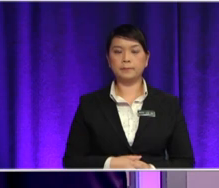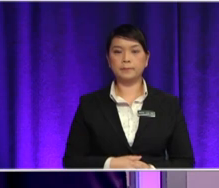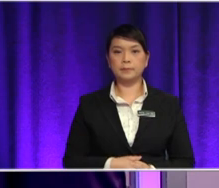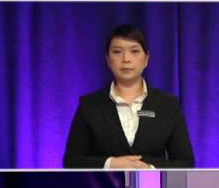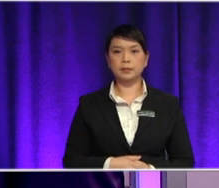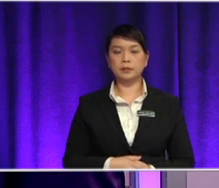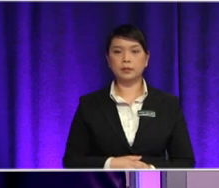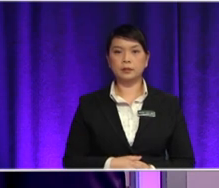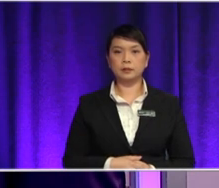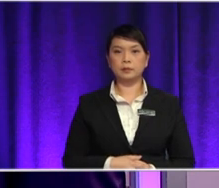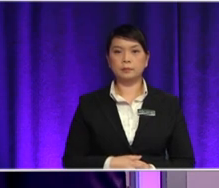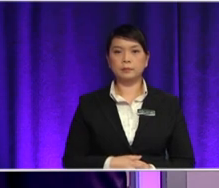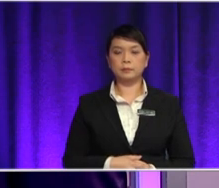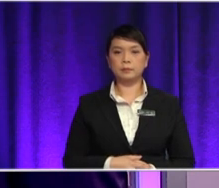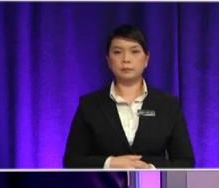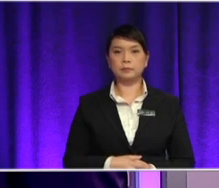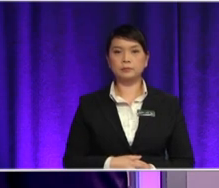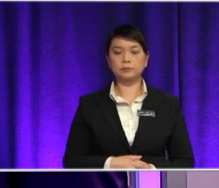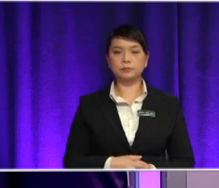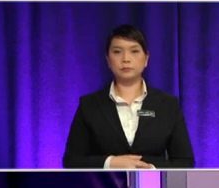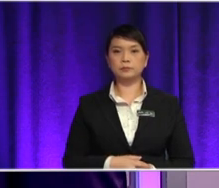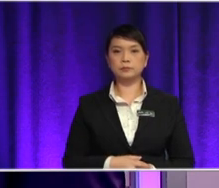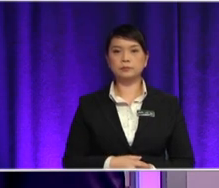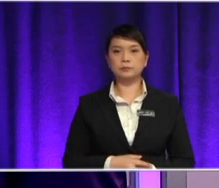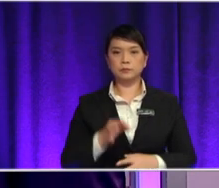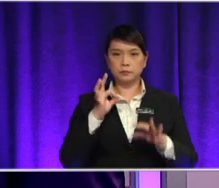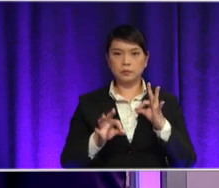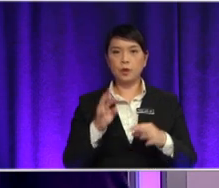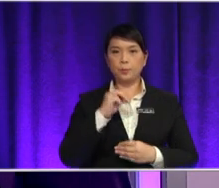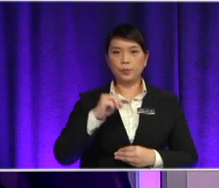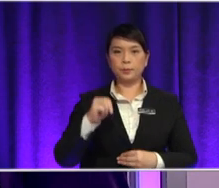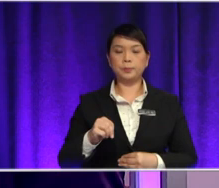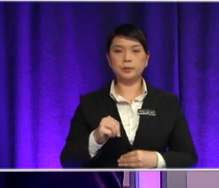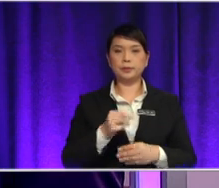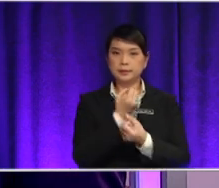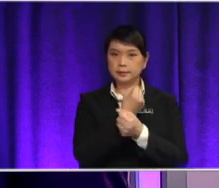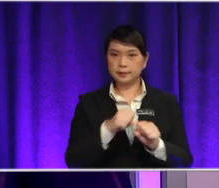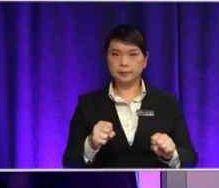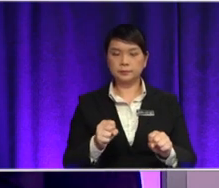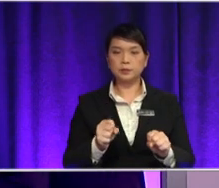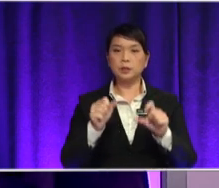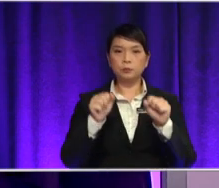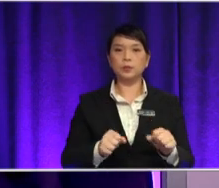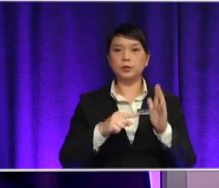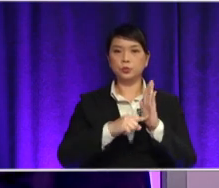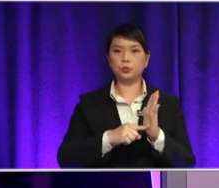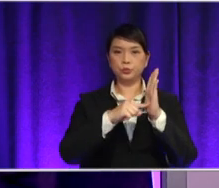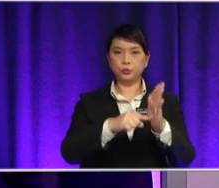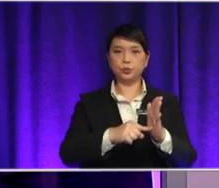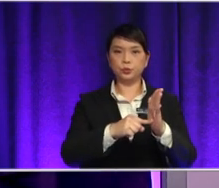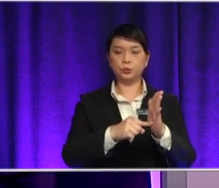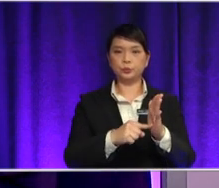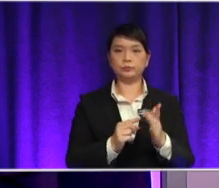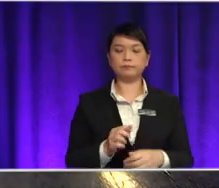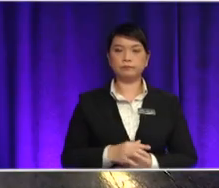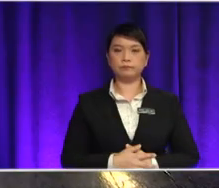cuba menjawab dan angkat jawapan murid untuk kita sama-sama lihat. Baik, ada tak kita akan sama-sama semak dengan